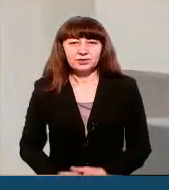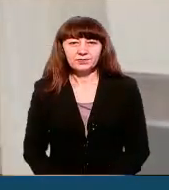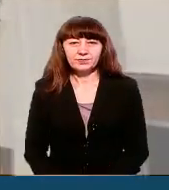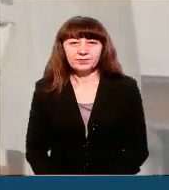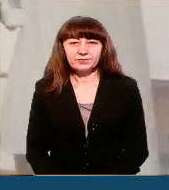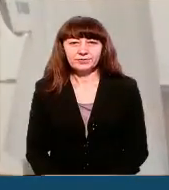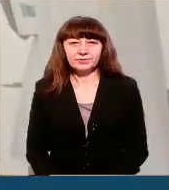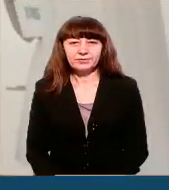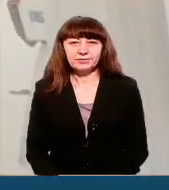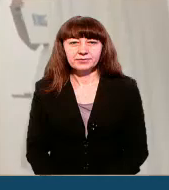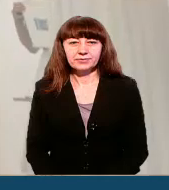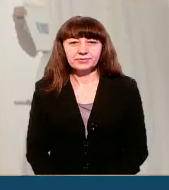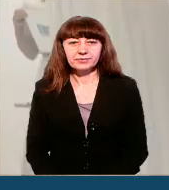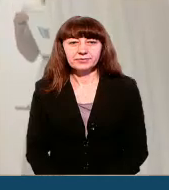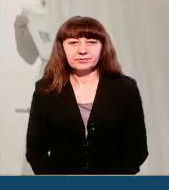құттықтаймыз.